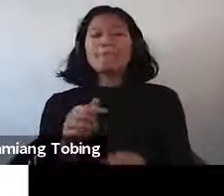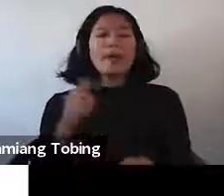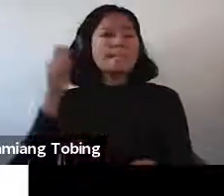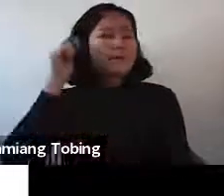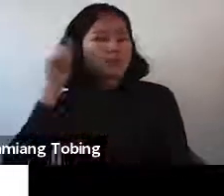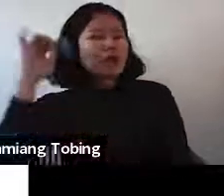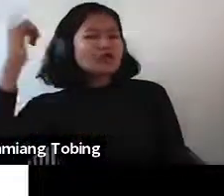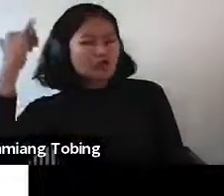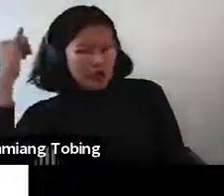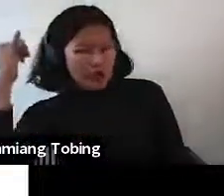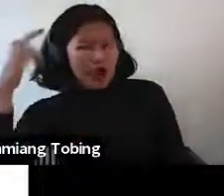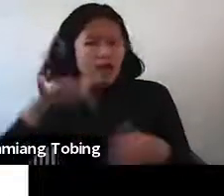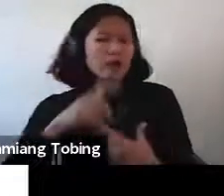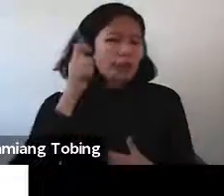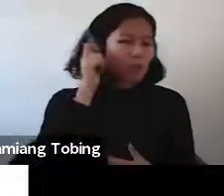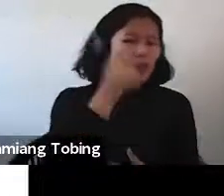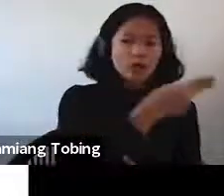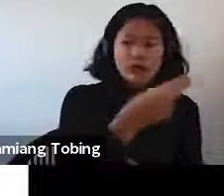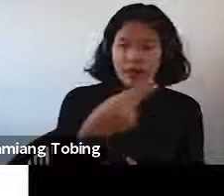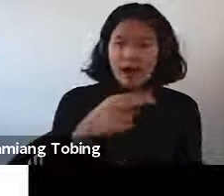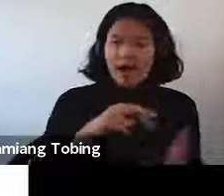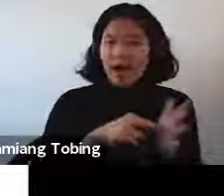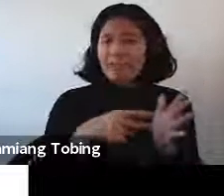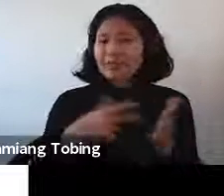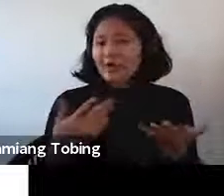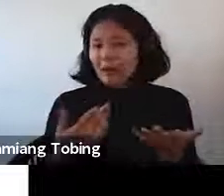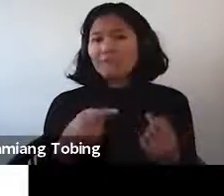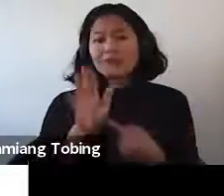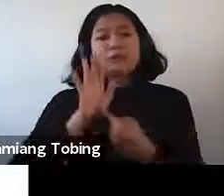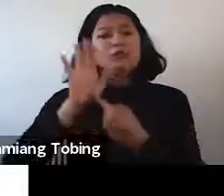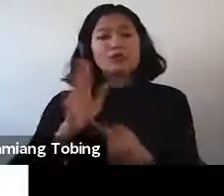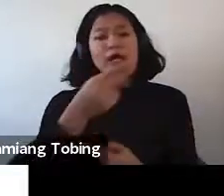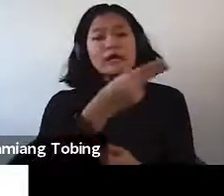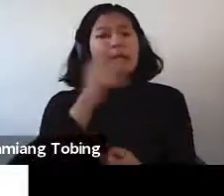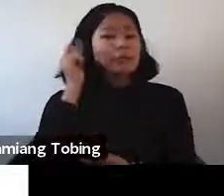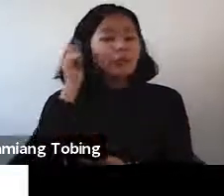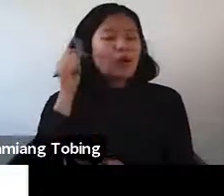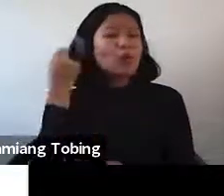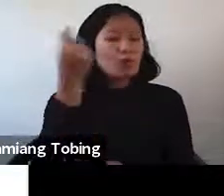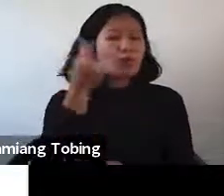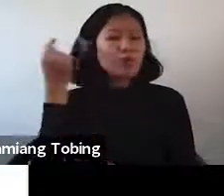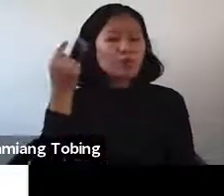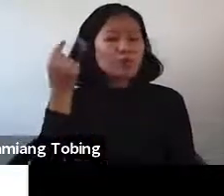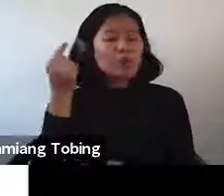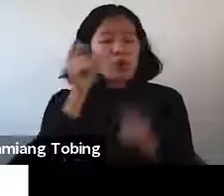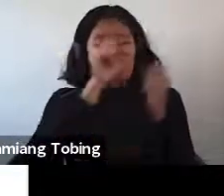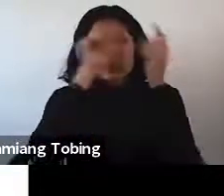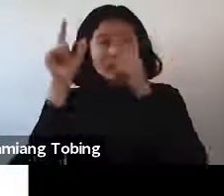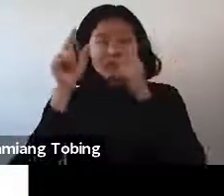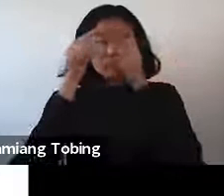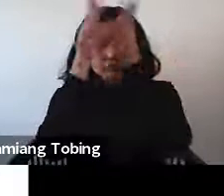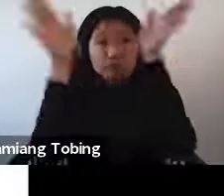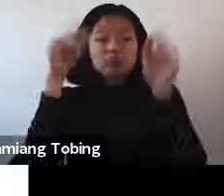Jogja atau perempuan Indonesia, itu kita menggambarkan perempuan secara umum, in a broad stroke, gitu.